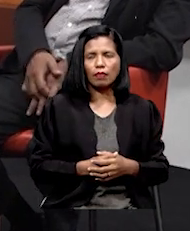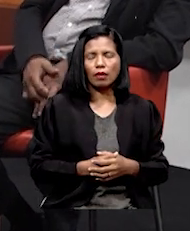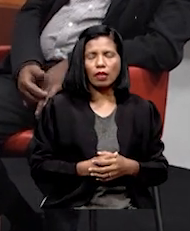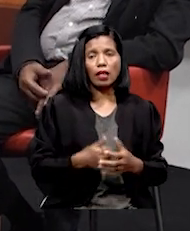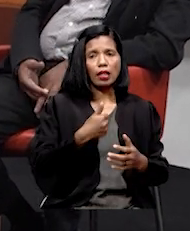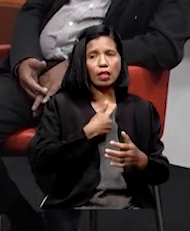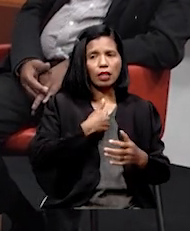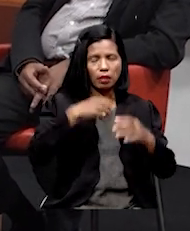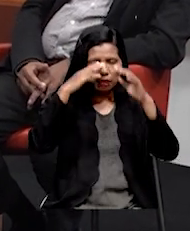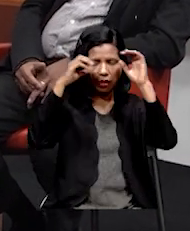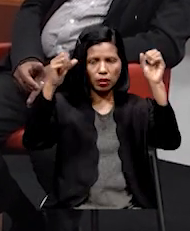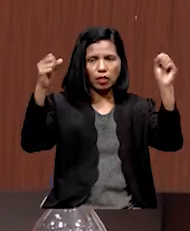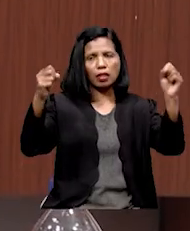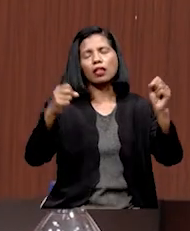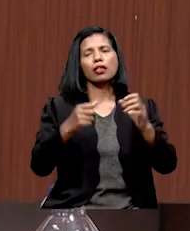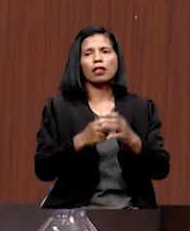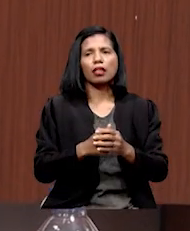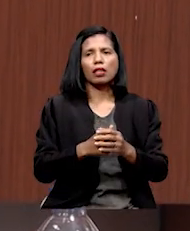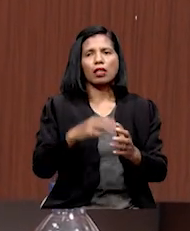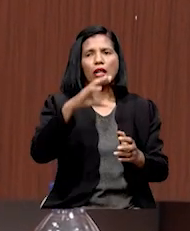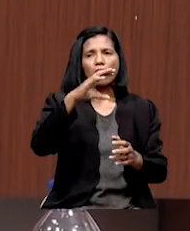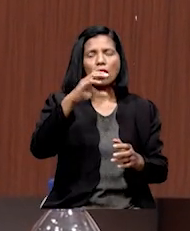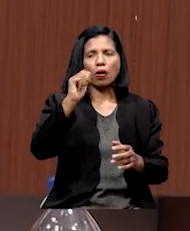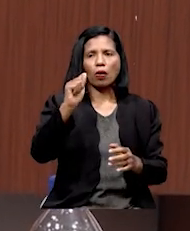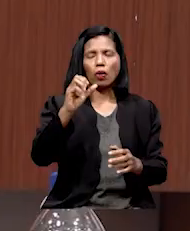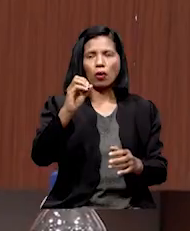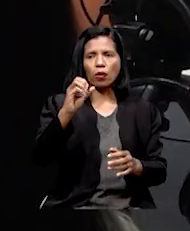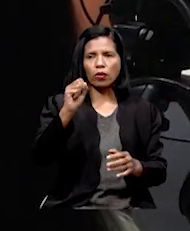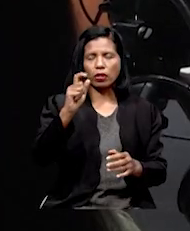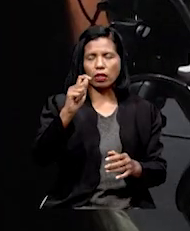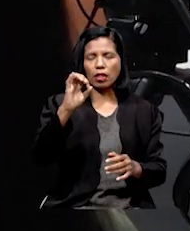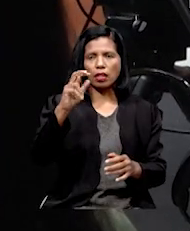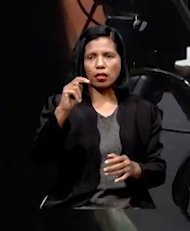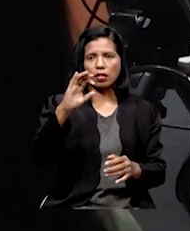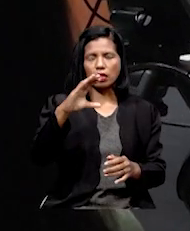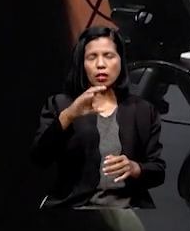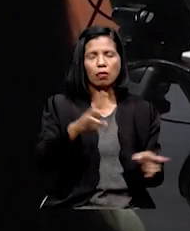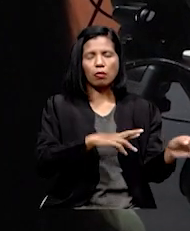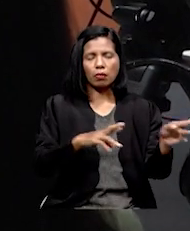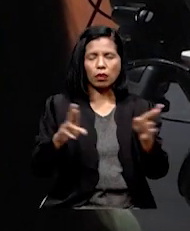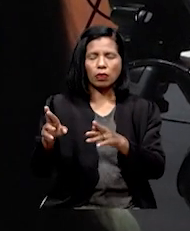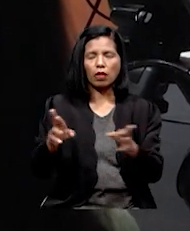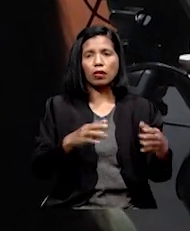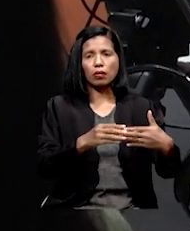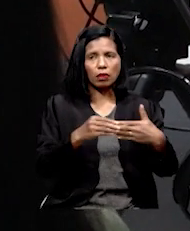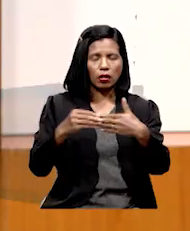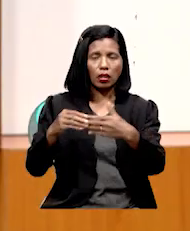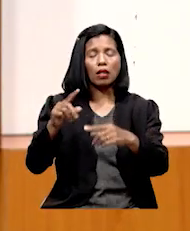presidente republika independente Constancio Pinto terus mos pronto atu ukun bang hira povo fofiar iya elisan